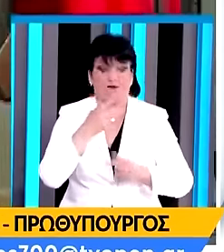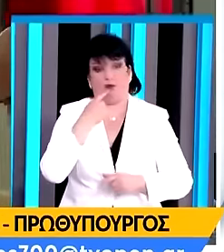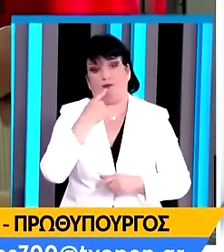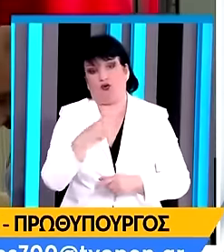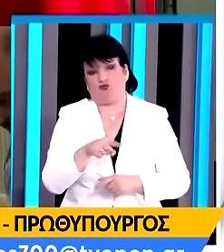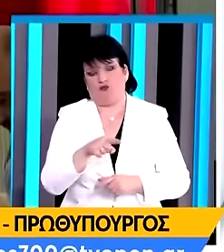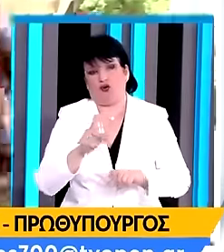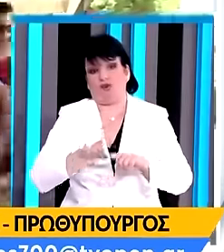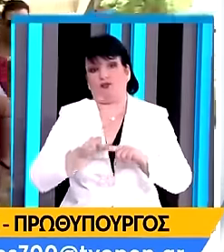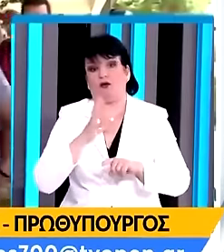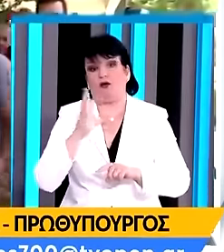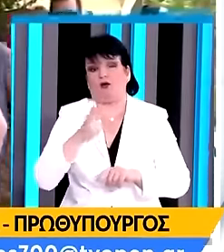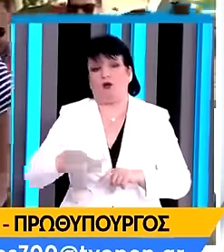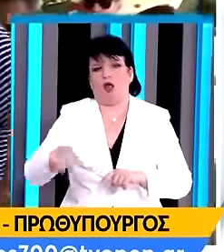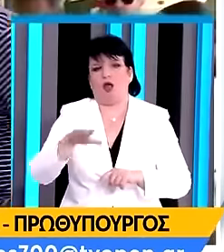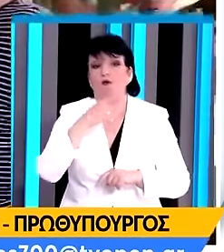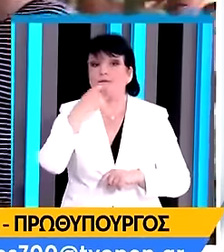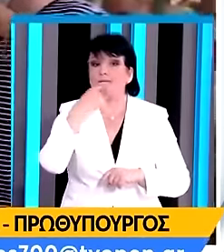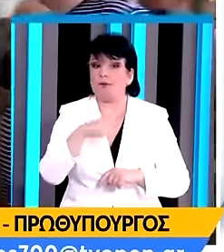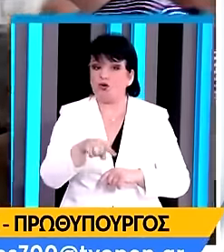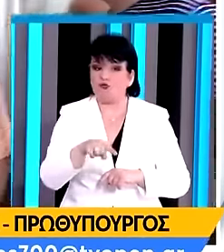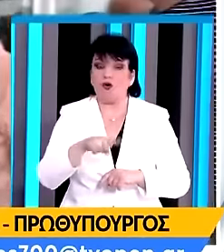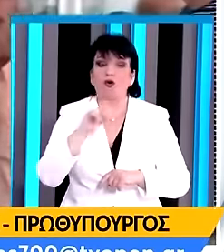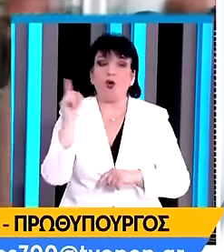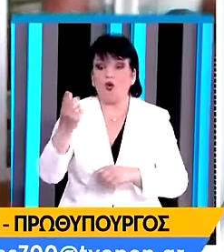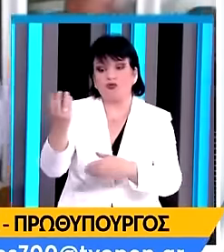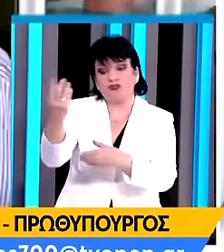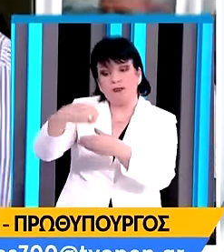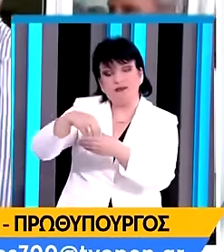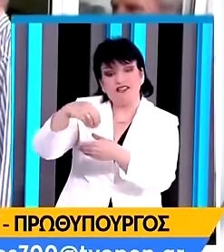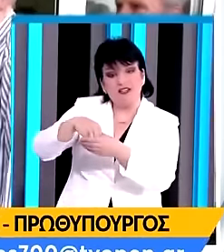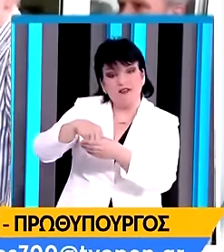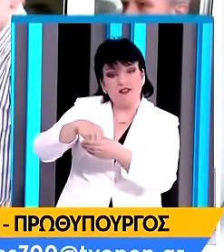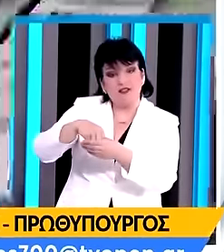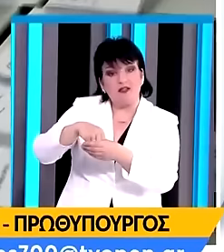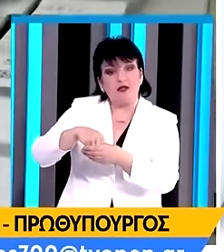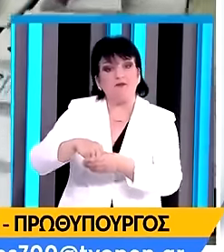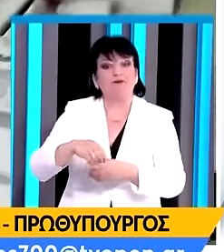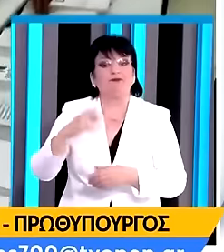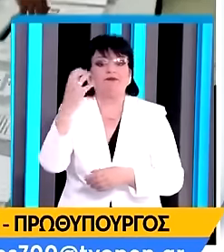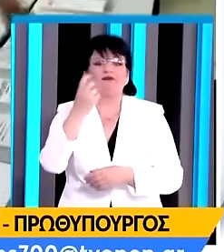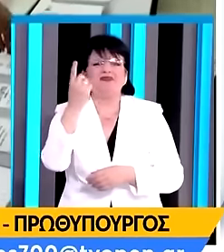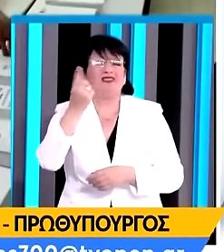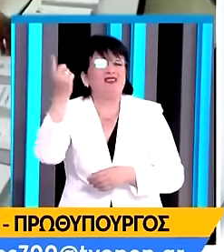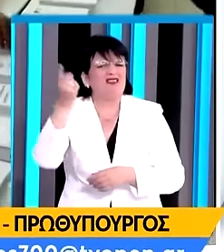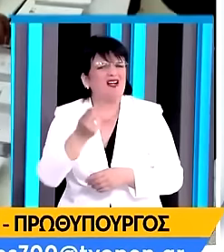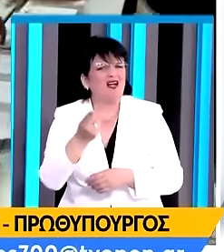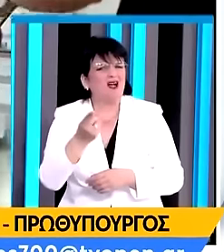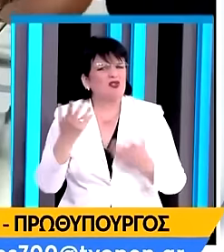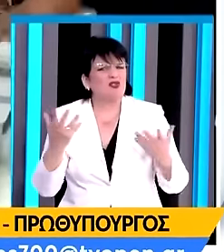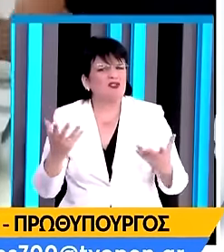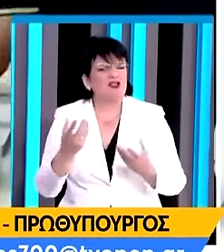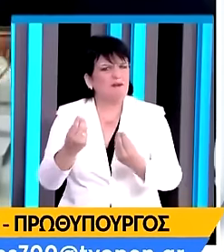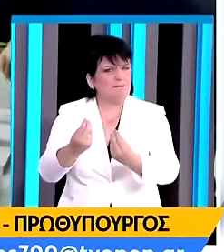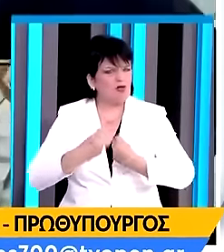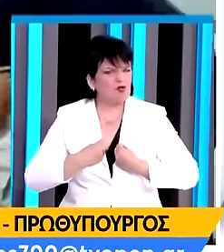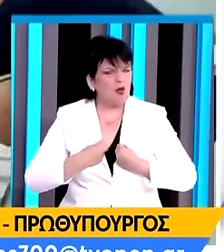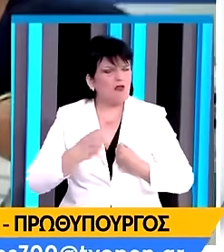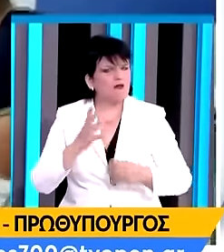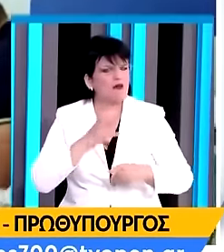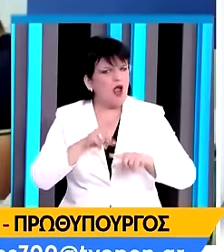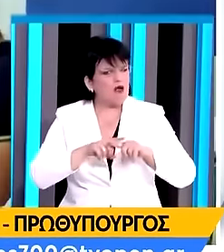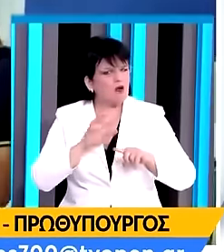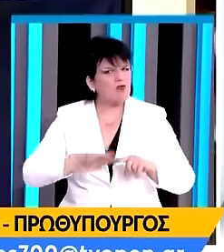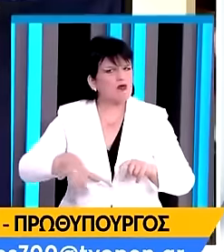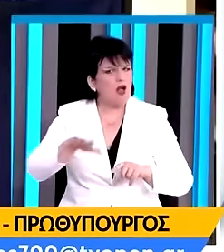στον ελληνικό λαό. Και προσβολή σε όλους όσοι μας ψήφισαν. Όπως σας είπα, το 41% δεν το υφαρπάξαμε. Μας το έδωσαν οι Έλληνες πολίτες.